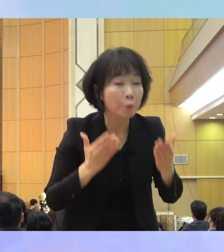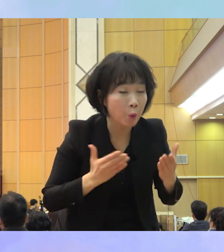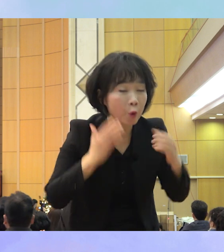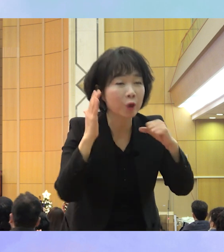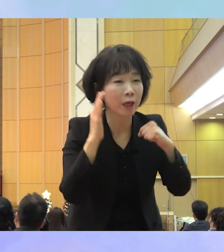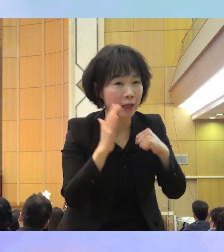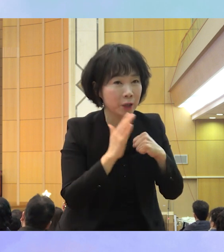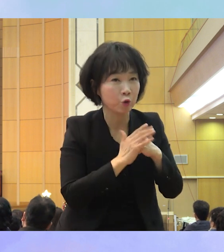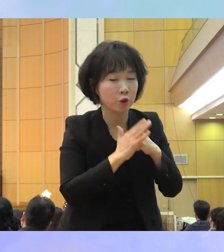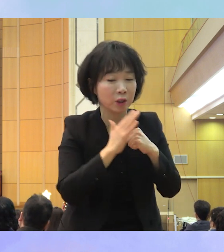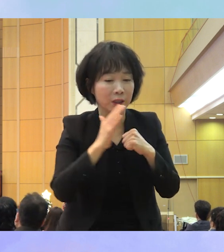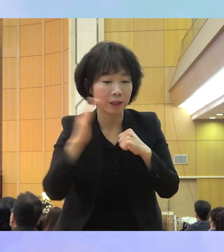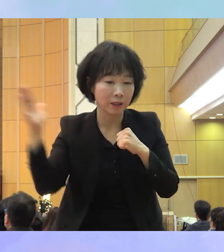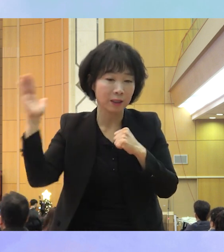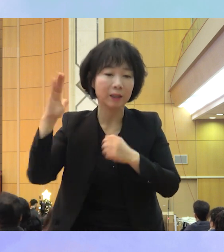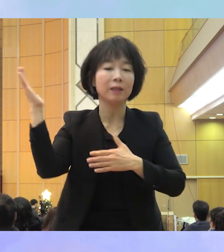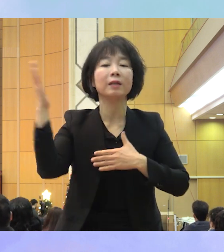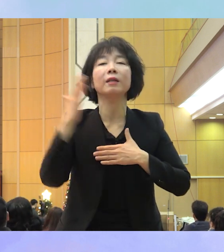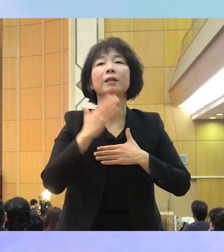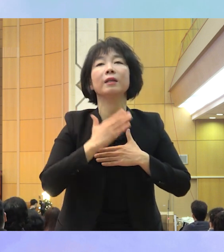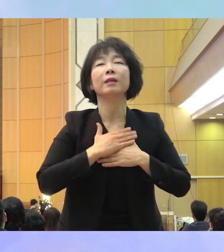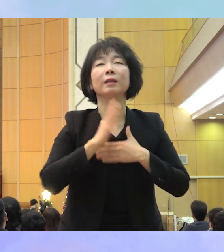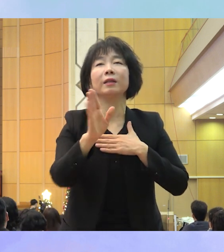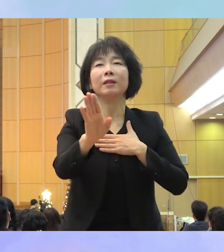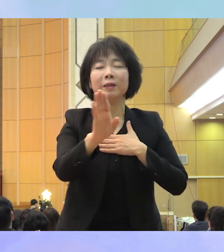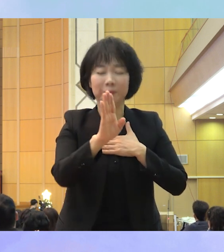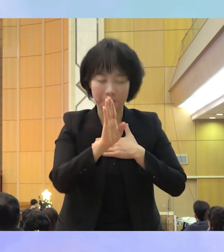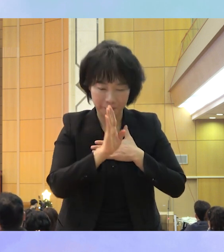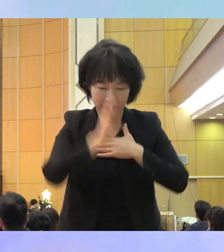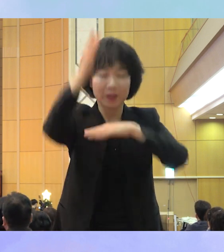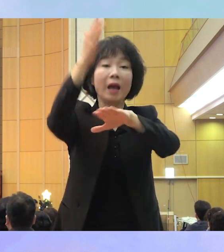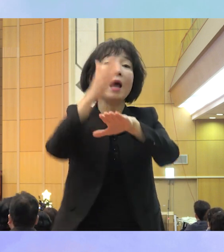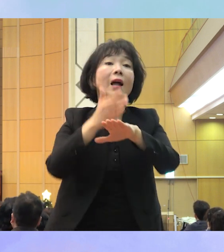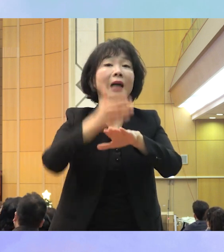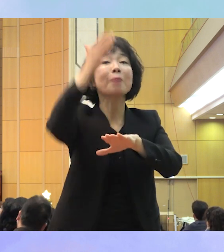하나님 축복해 주시니